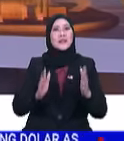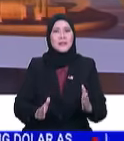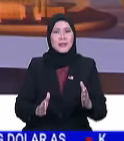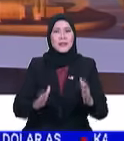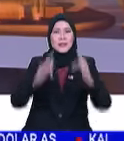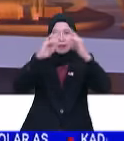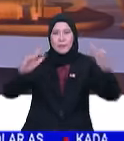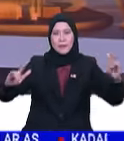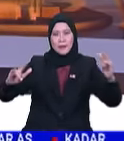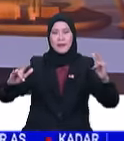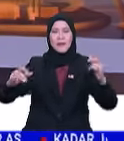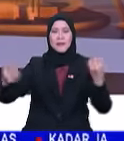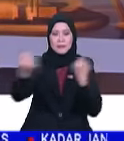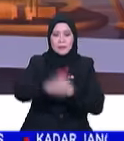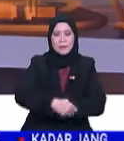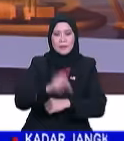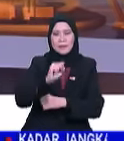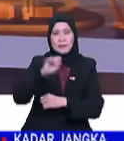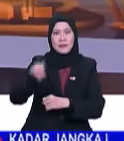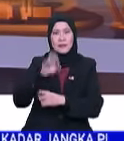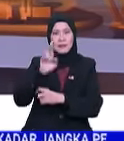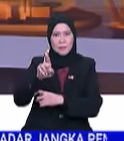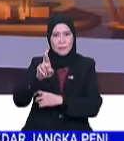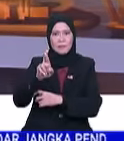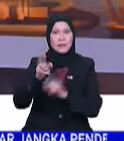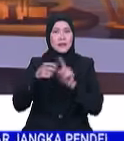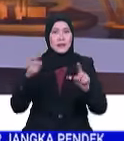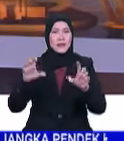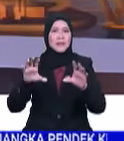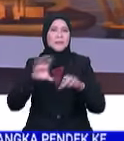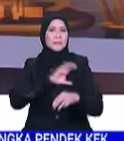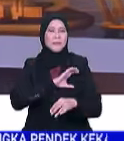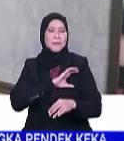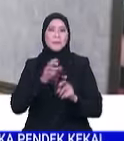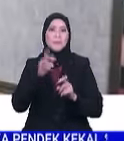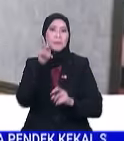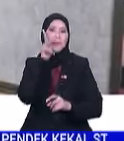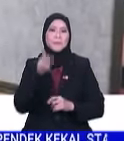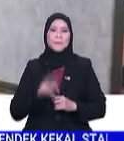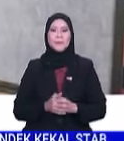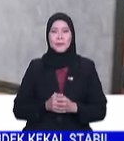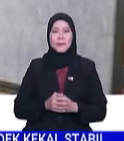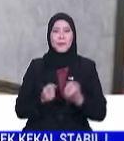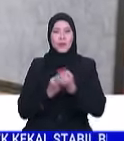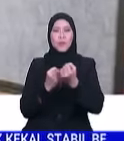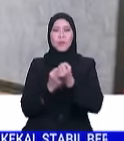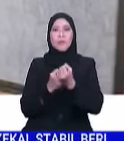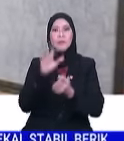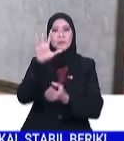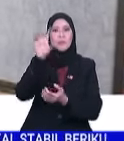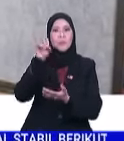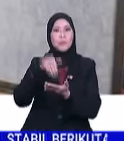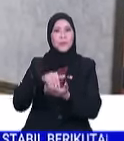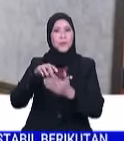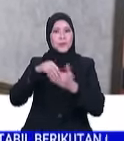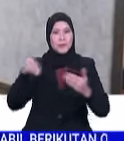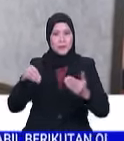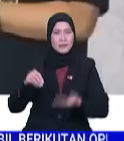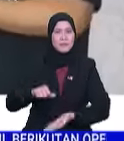di kemah-kemah sekatan Jalan Raya SGR oleh kontingen Kedah. Penyerahan sumbangan bernilai RM50,000